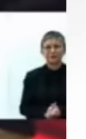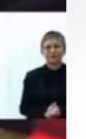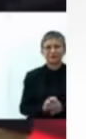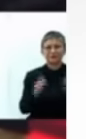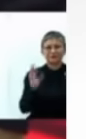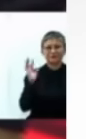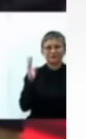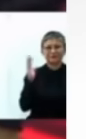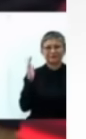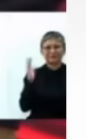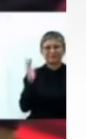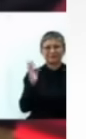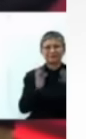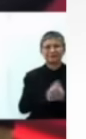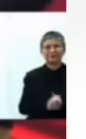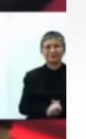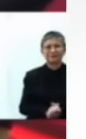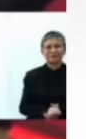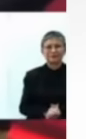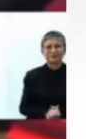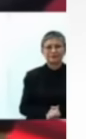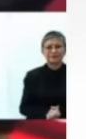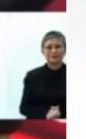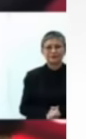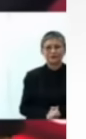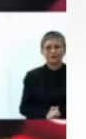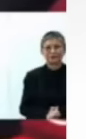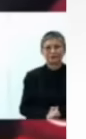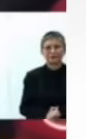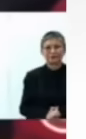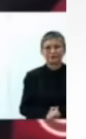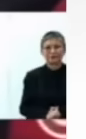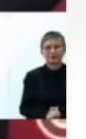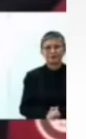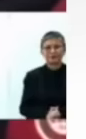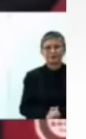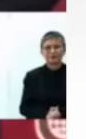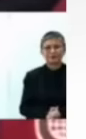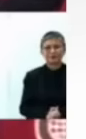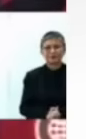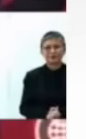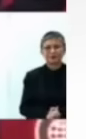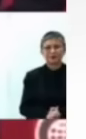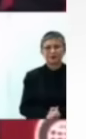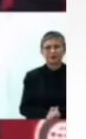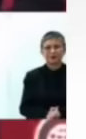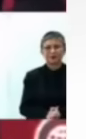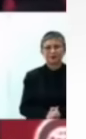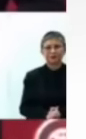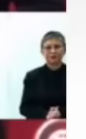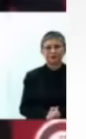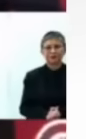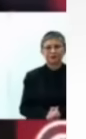terhadap pemerintahan yang akan datang. Ya, walaupun semuanya menurut saya, apalagi dari penjelasan Bang